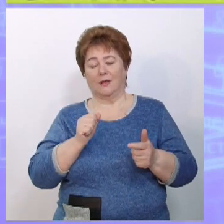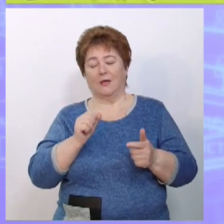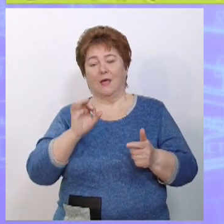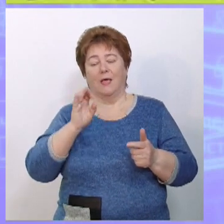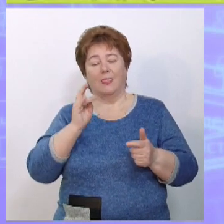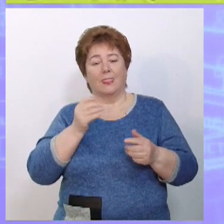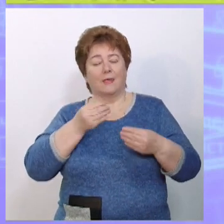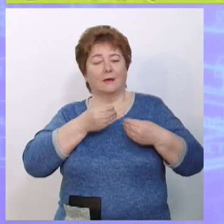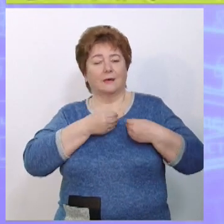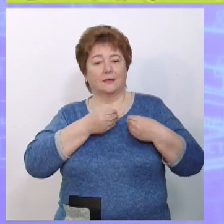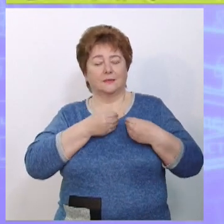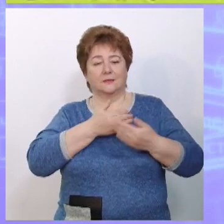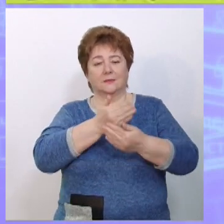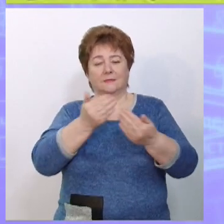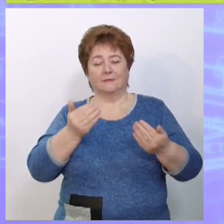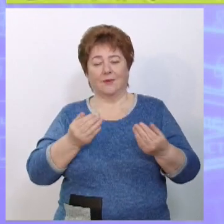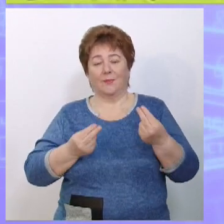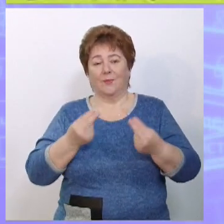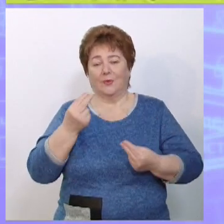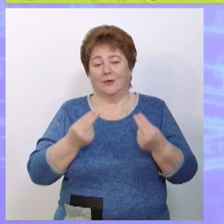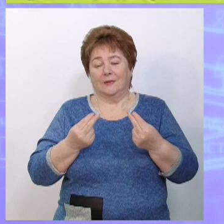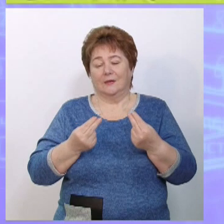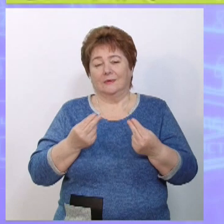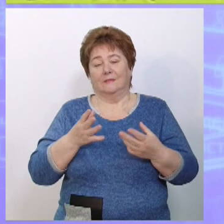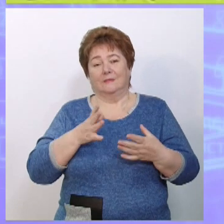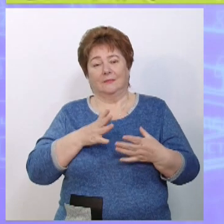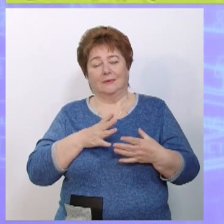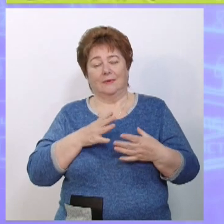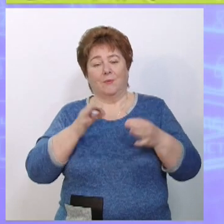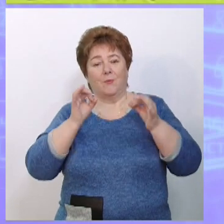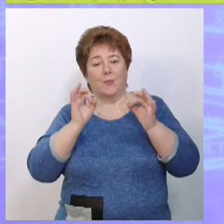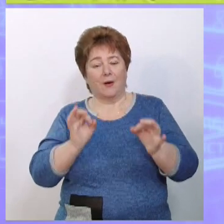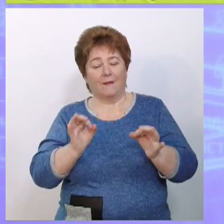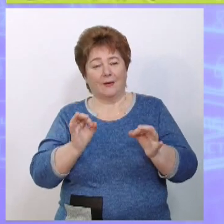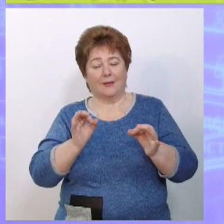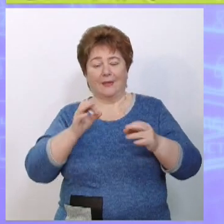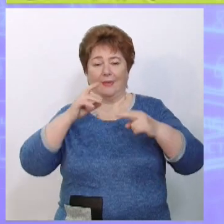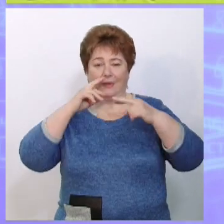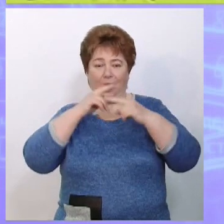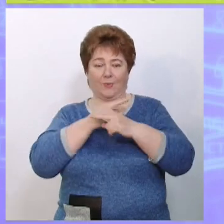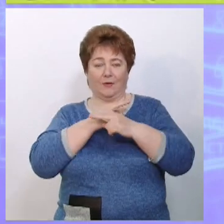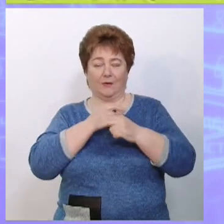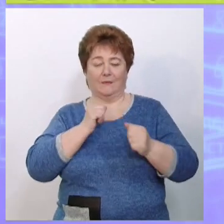Она хотела бы с вами поиграть в игру. Правильно? Неправильно.